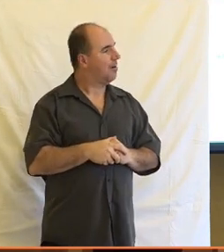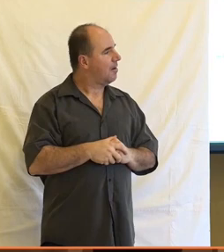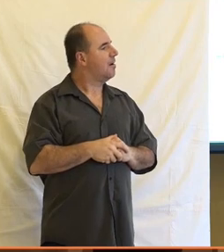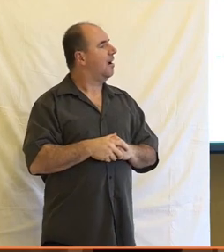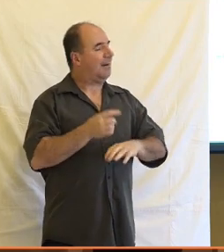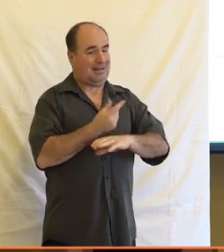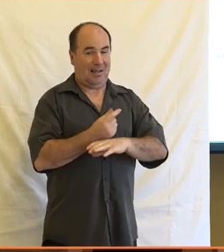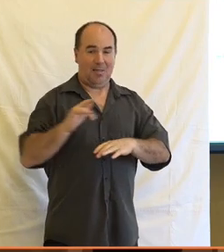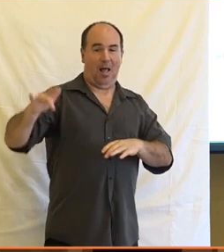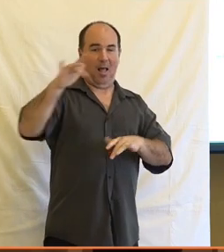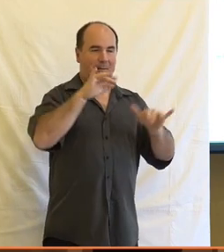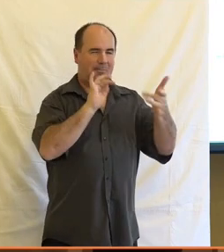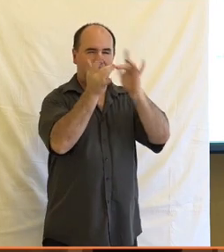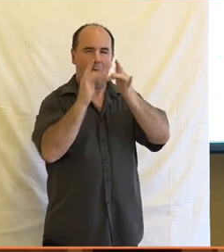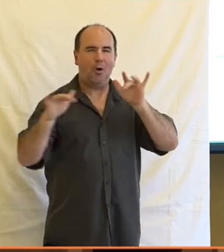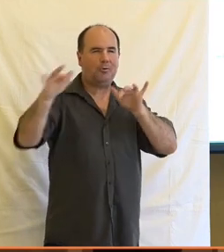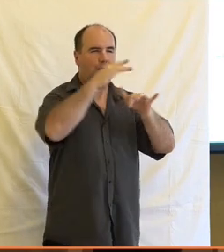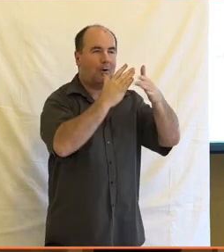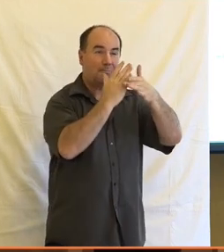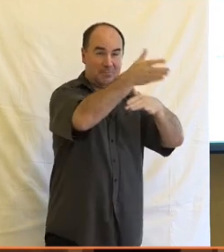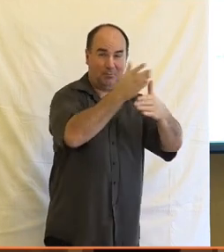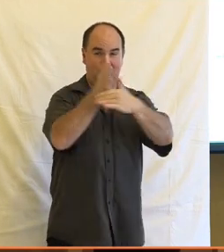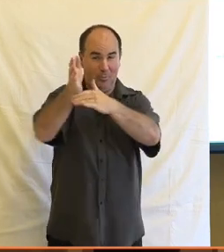digitální prostor přístupný?